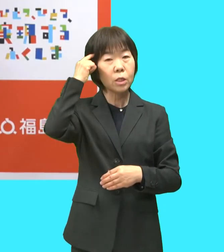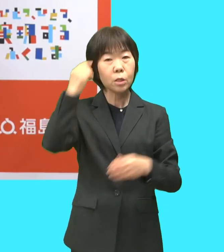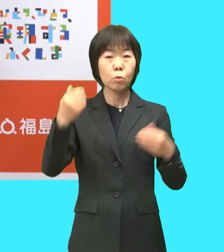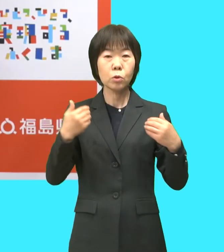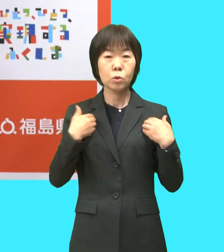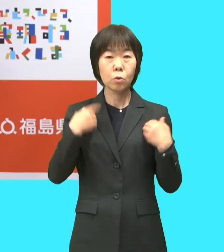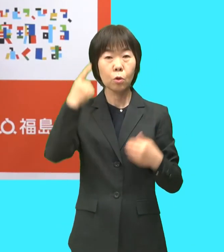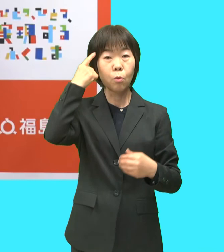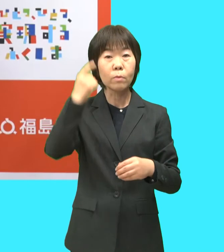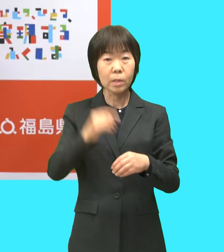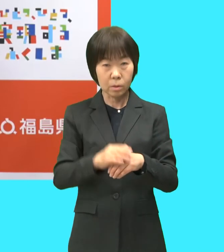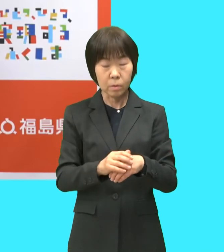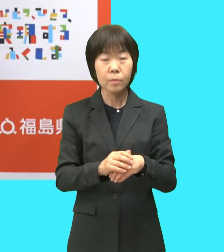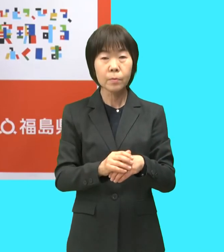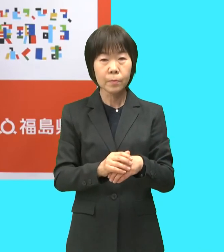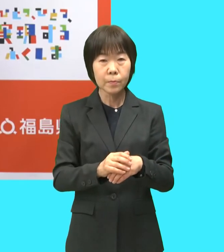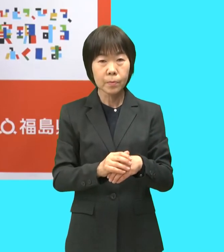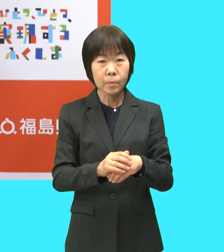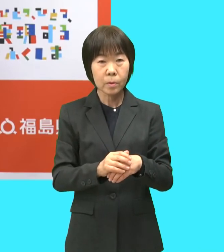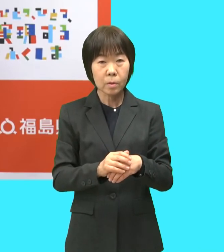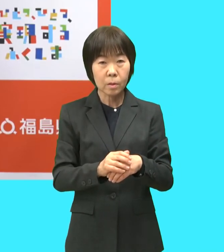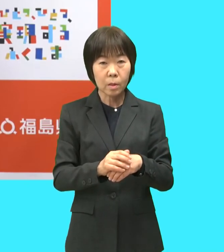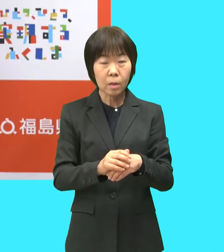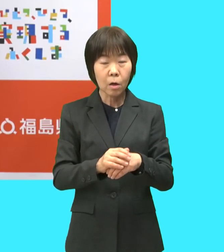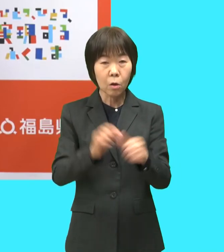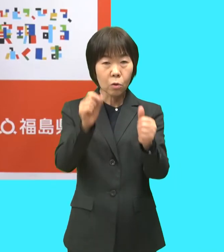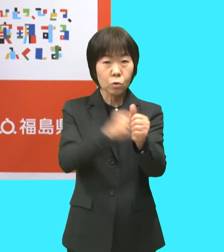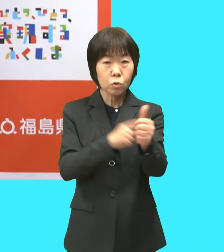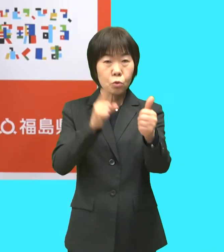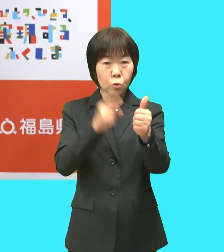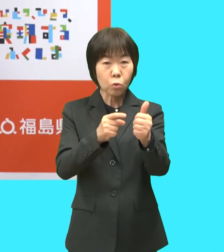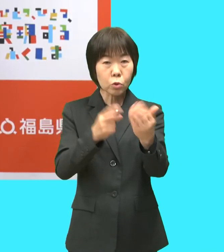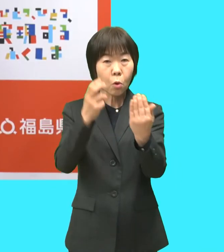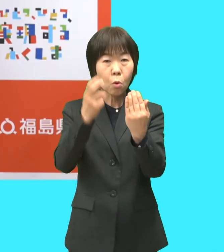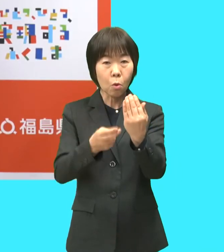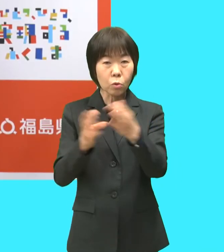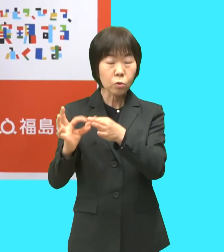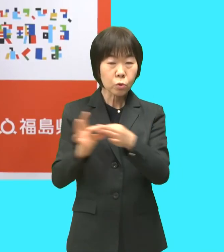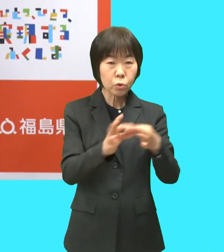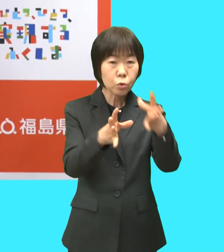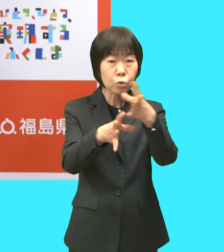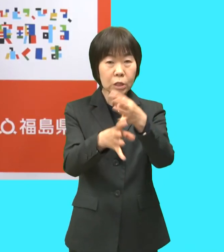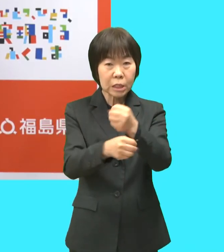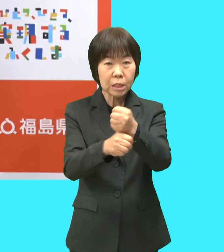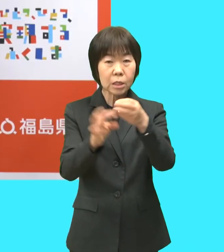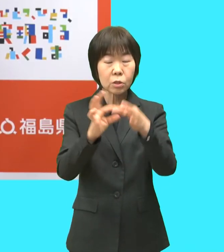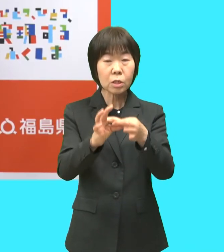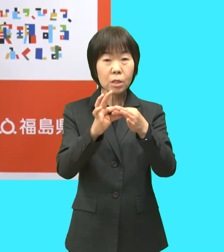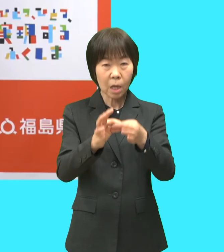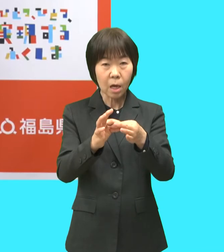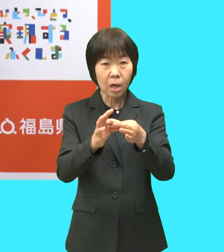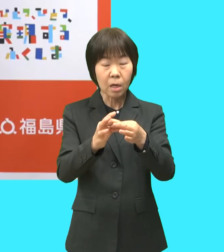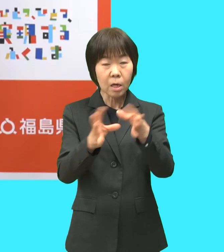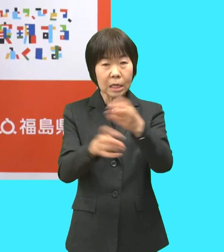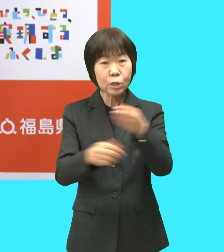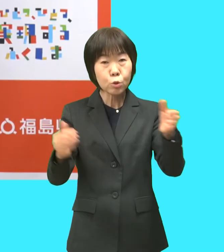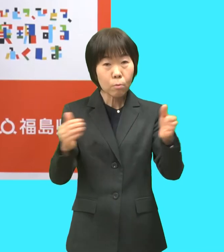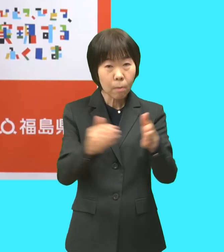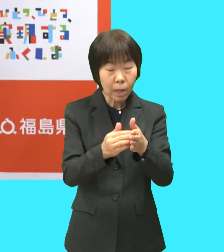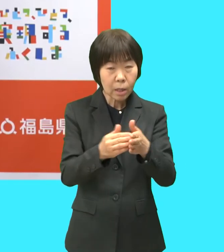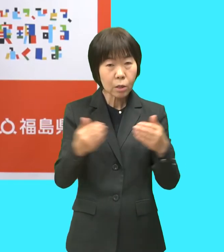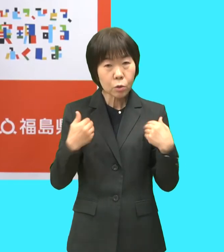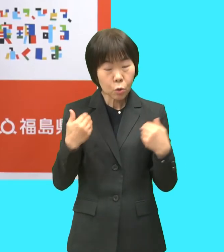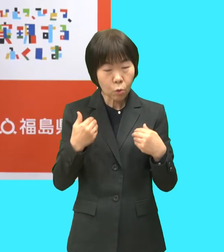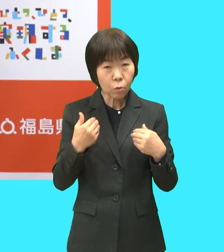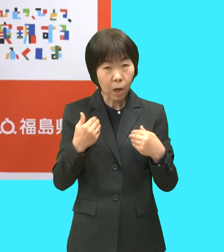要なのかなとも思ってるんですが、特に特措法のですね、続く時期について、最低限このぐらいまでは続くべきなんじゃない